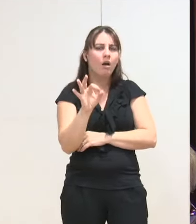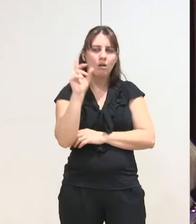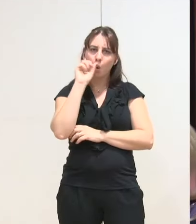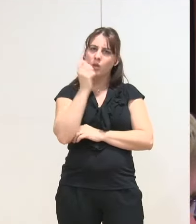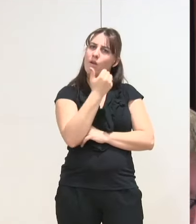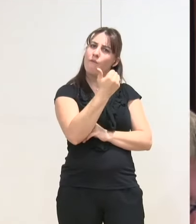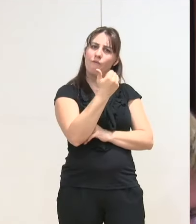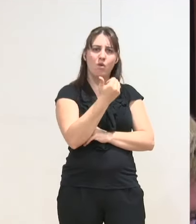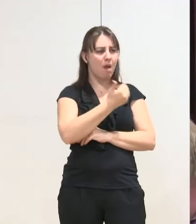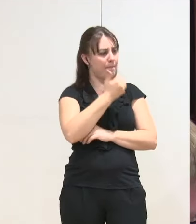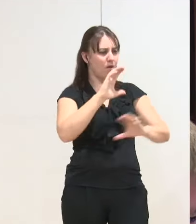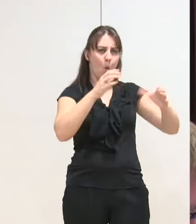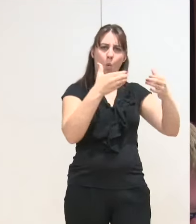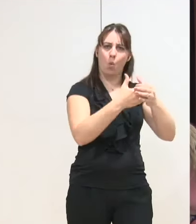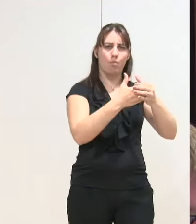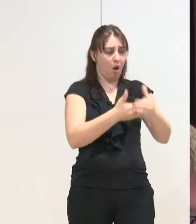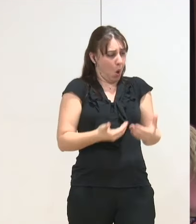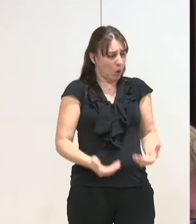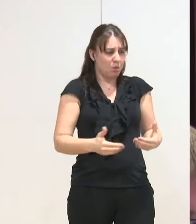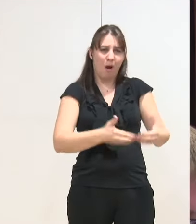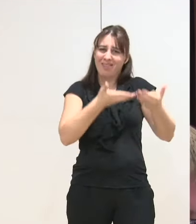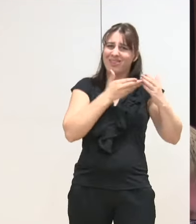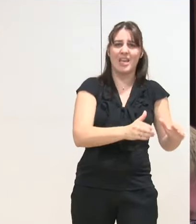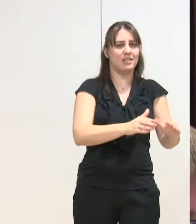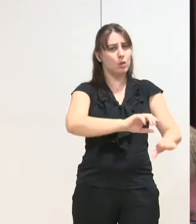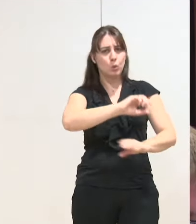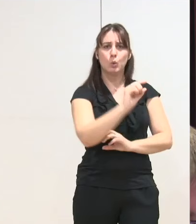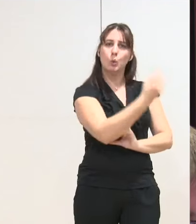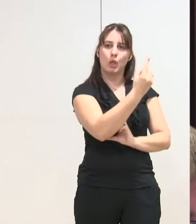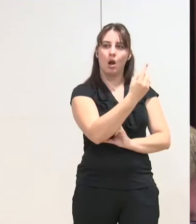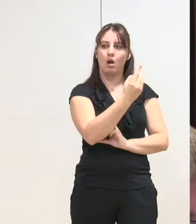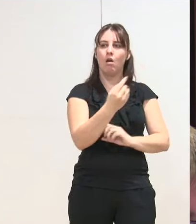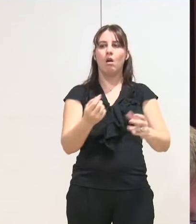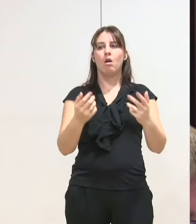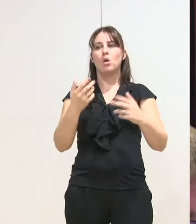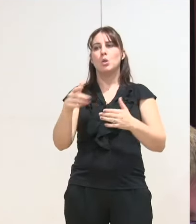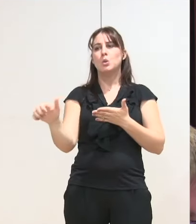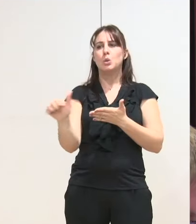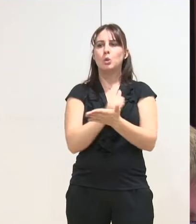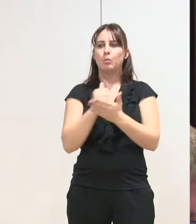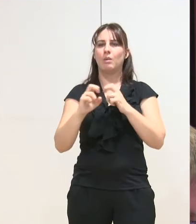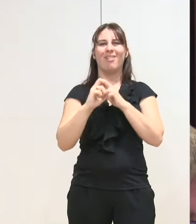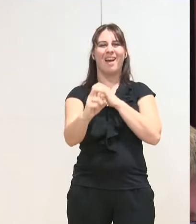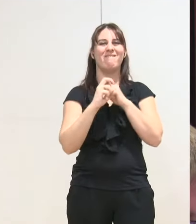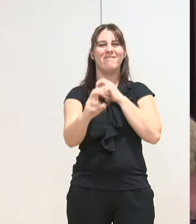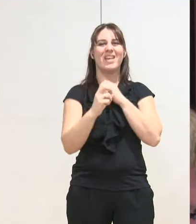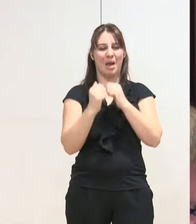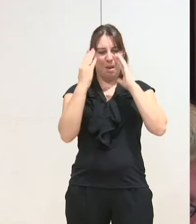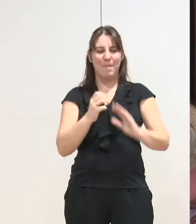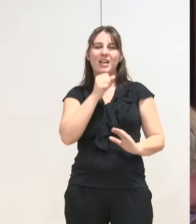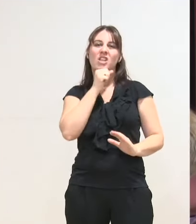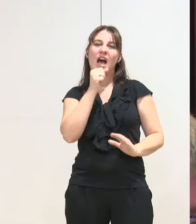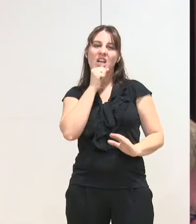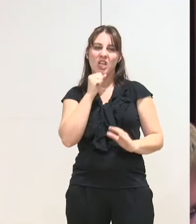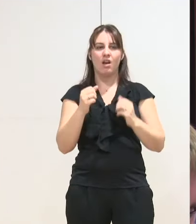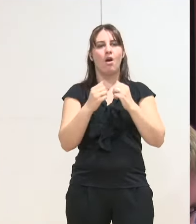prenez unilatéralement en ce moment même la décision de supprimer la navette qui prend chez elle les personnes âgées du